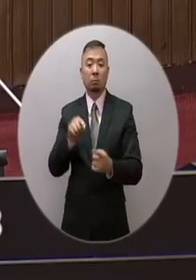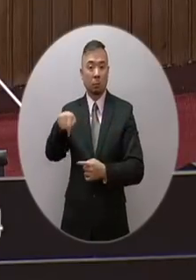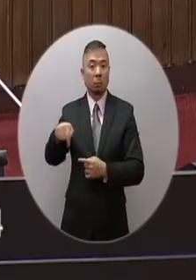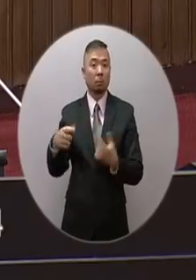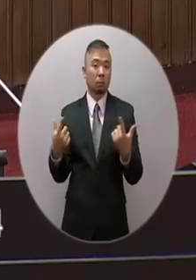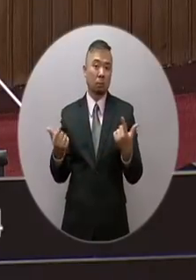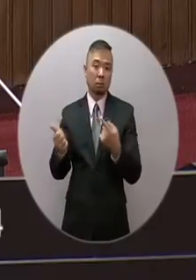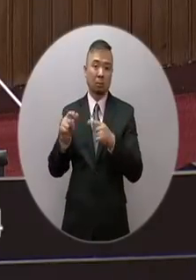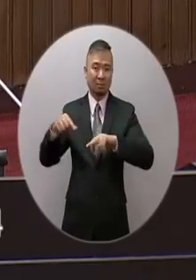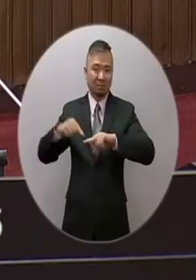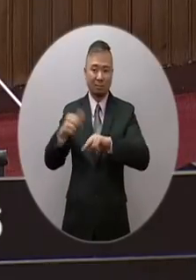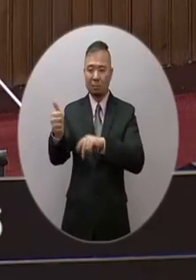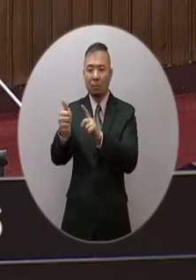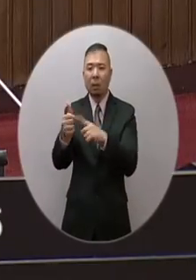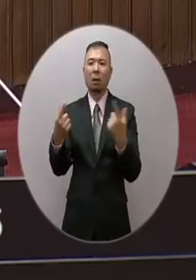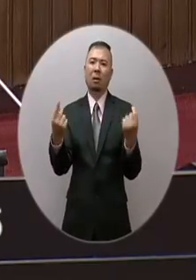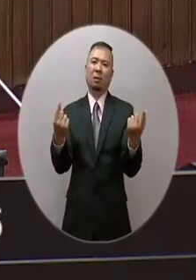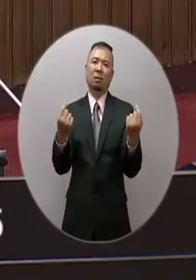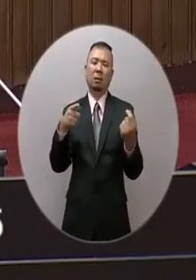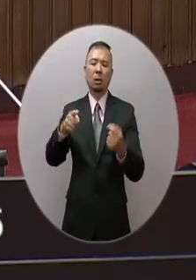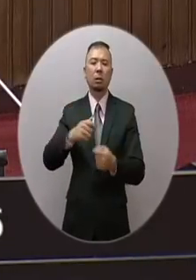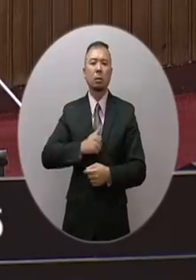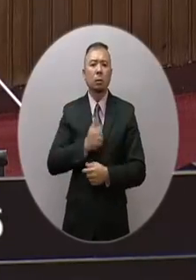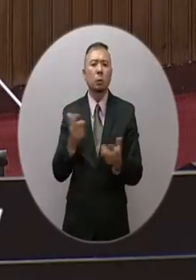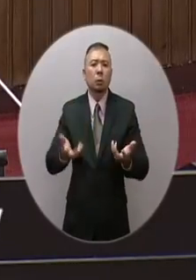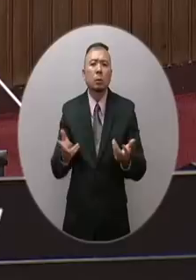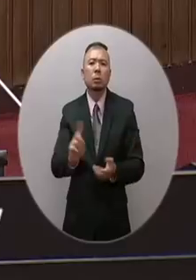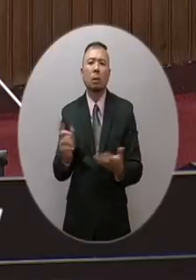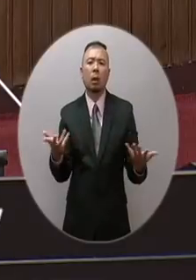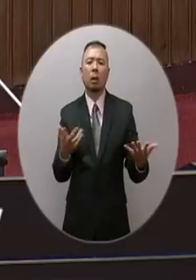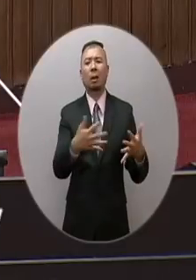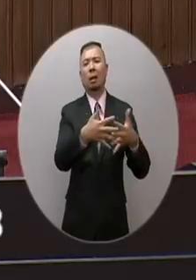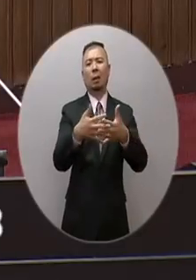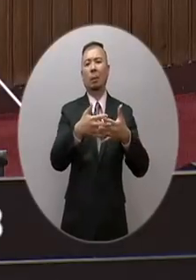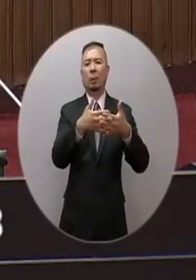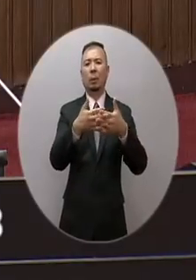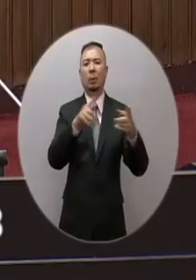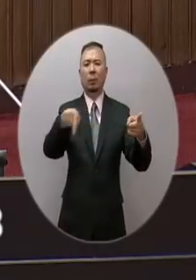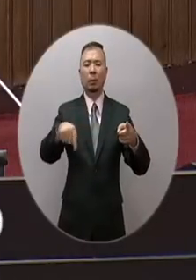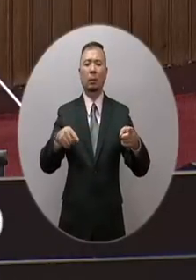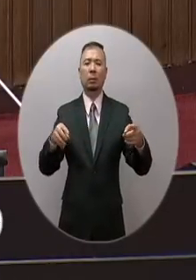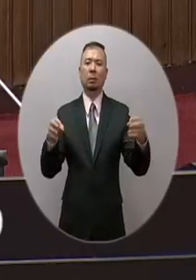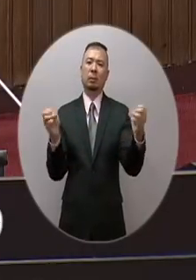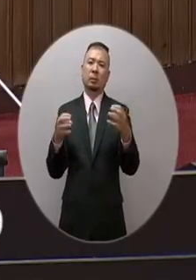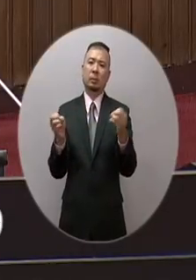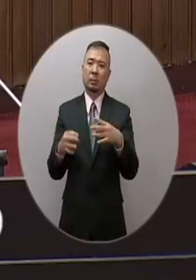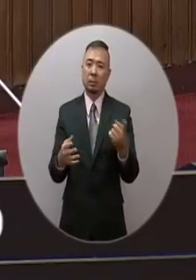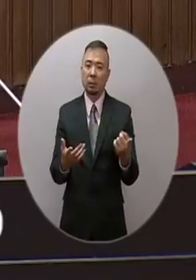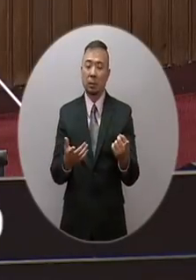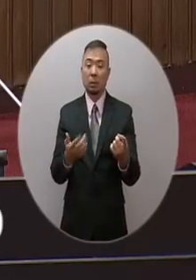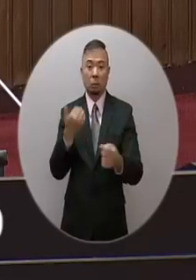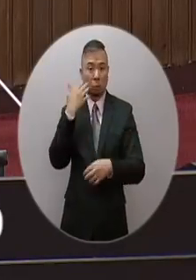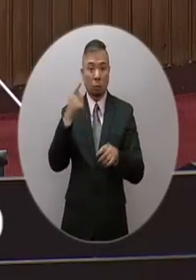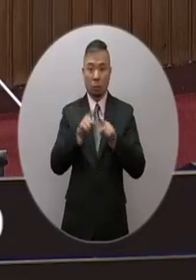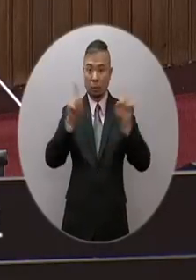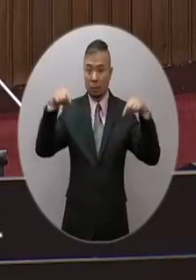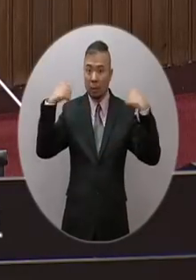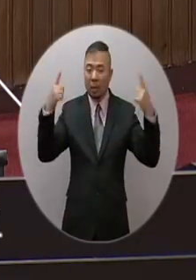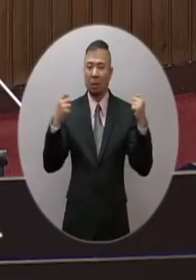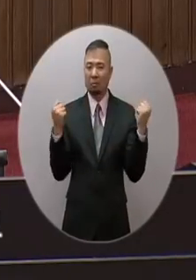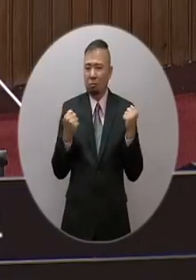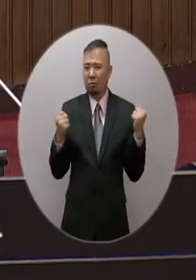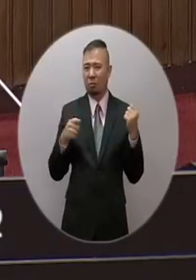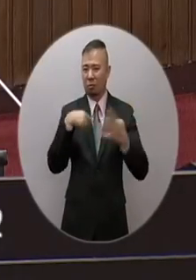是，解放思想，解决问题，以平昌冬季奥运打开僵